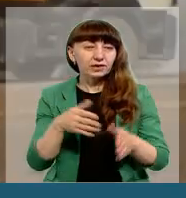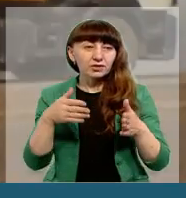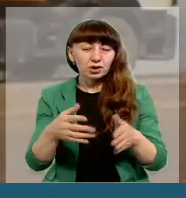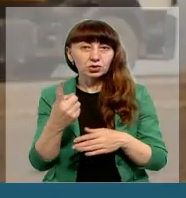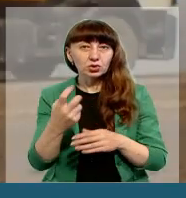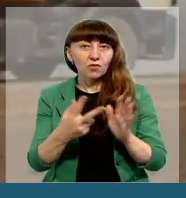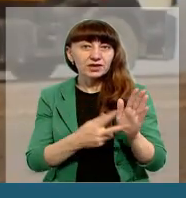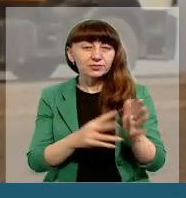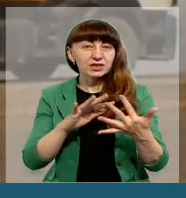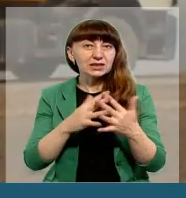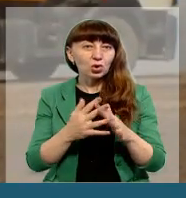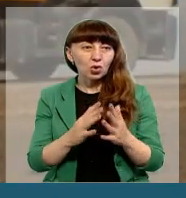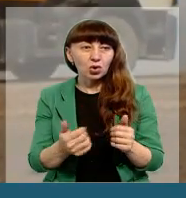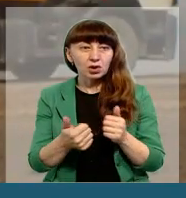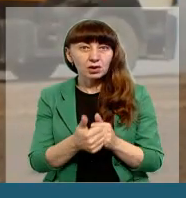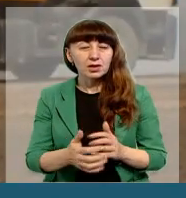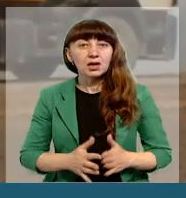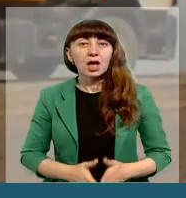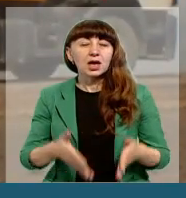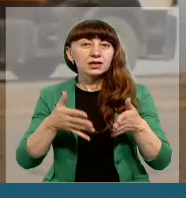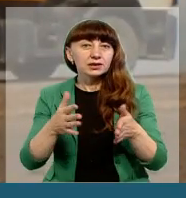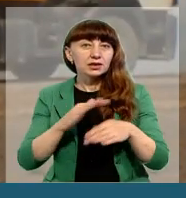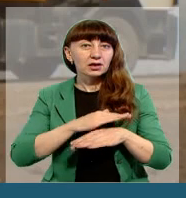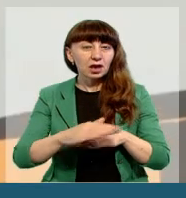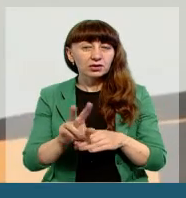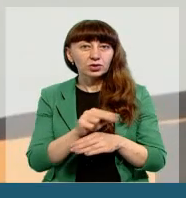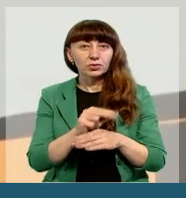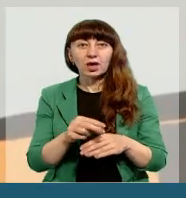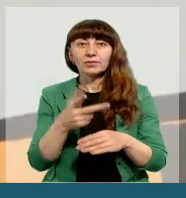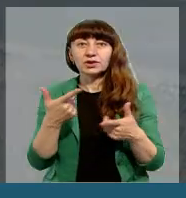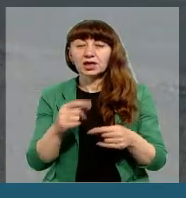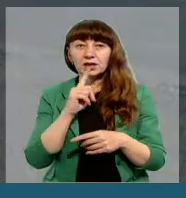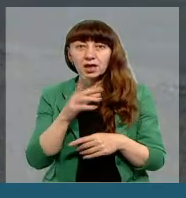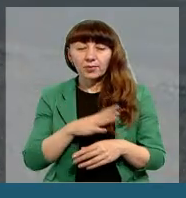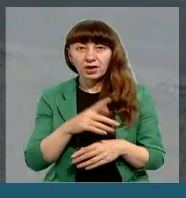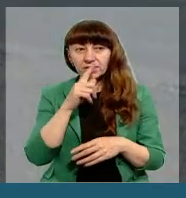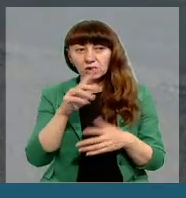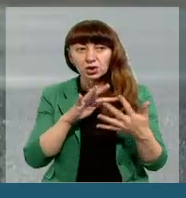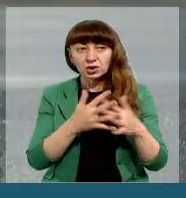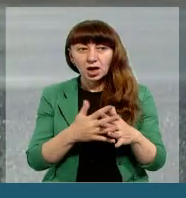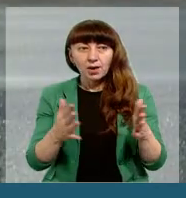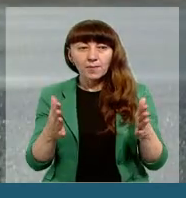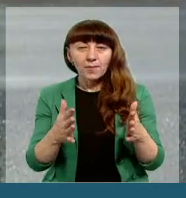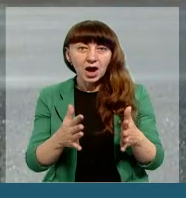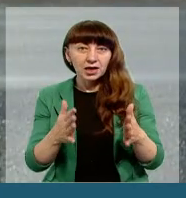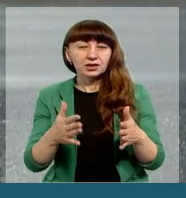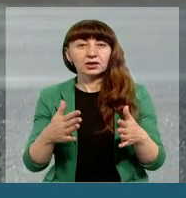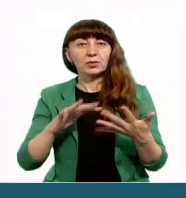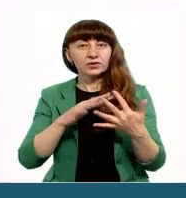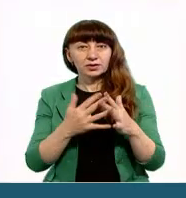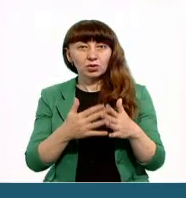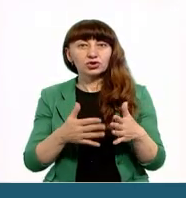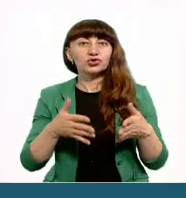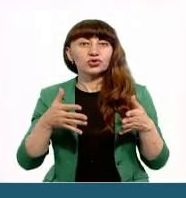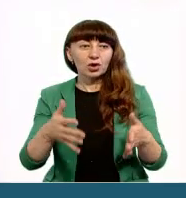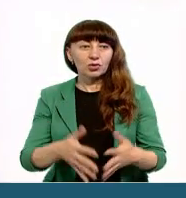108 населенных пунктах. Асфальт появится даже там, где его никогда не было. В отдаленных селах, на небольших проселочных дорогах.